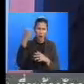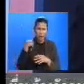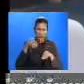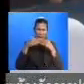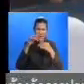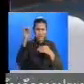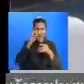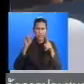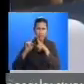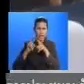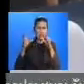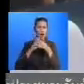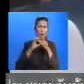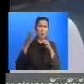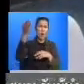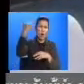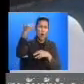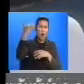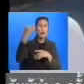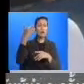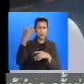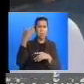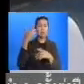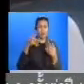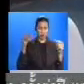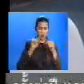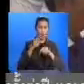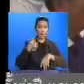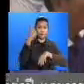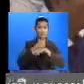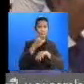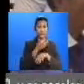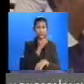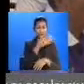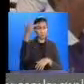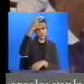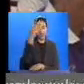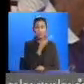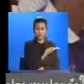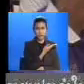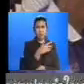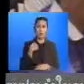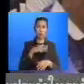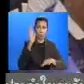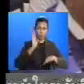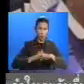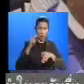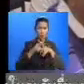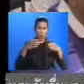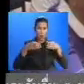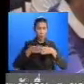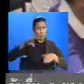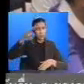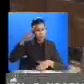ทมิฬแพทย์หญิงคุณหญิงพรทิพย์โรจนสุนันท์ผู้อำนวยการสถาบันนิติวิทยาศาสตร์ผู้เชี่ยวชาญจากกองทัพเรือพร้อมอาวุธ